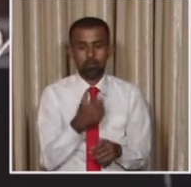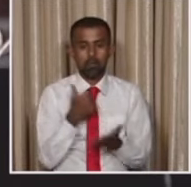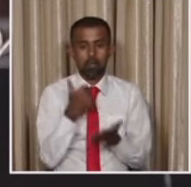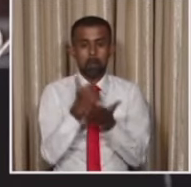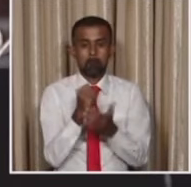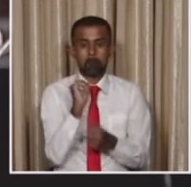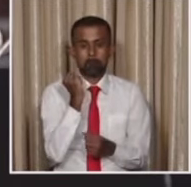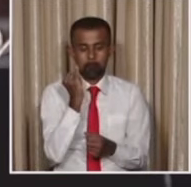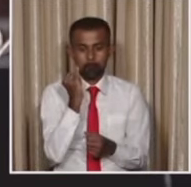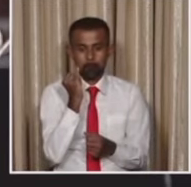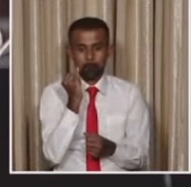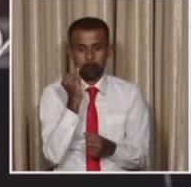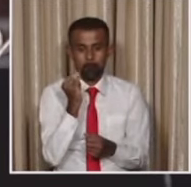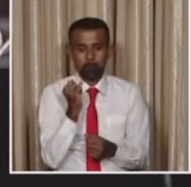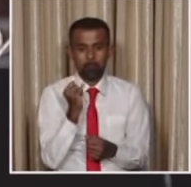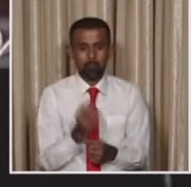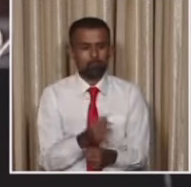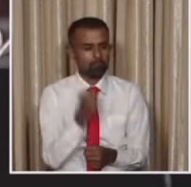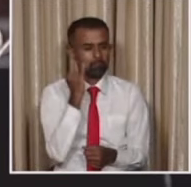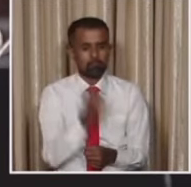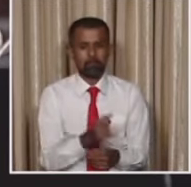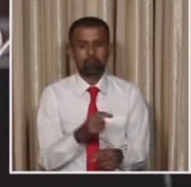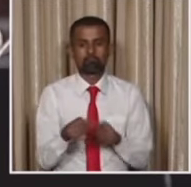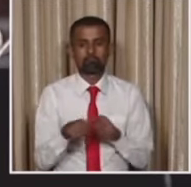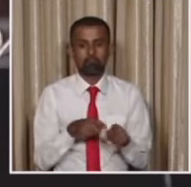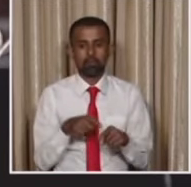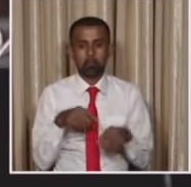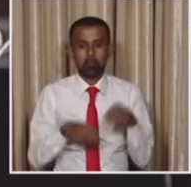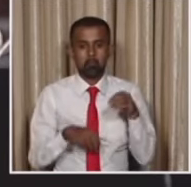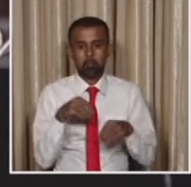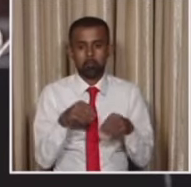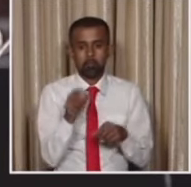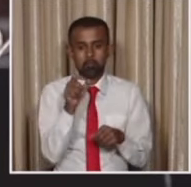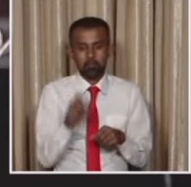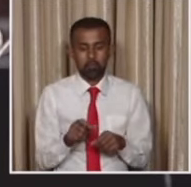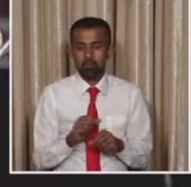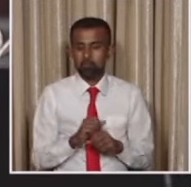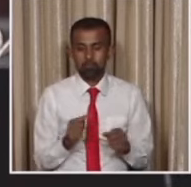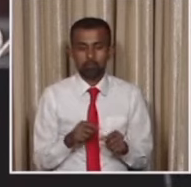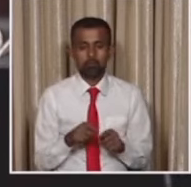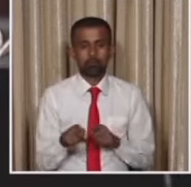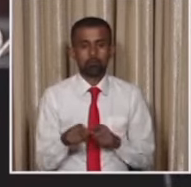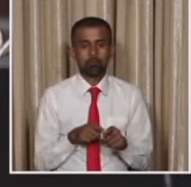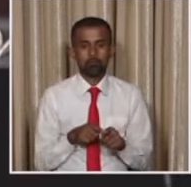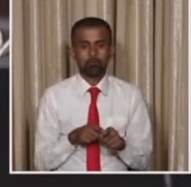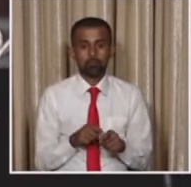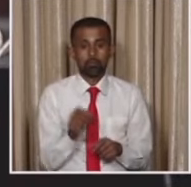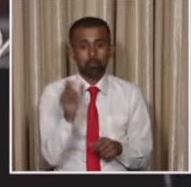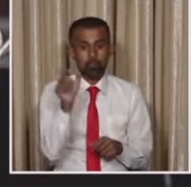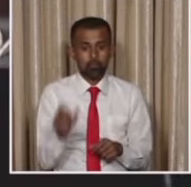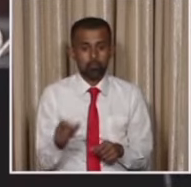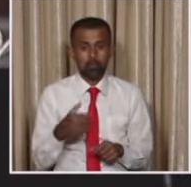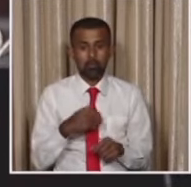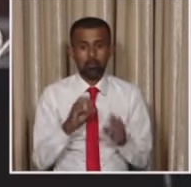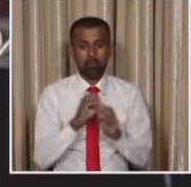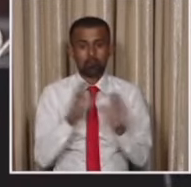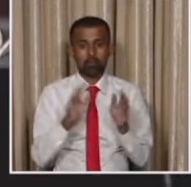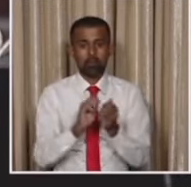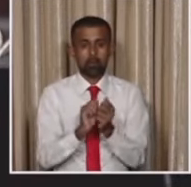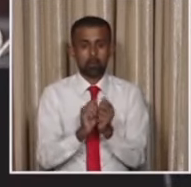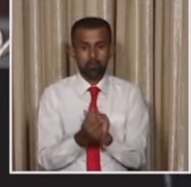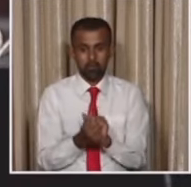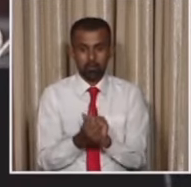අධිපතිතුමා ඉතාම නින්දිත අයුරින්, දේශපාලඥෙක්වත් නොකරන අයුරින් එතුමා මගේ ප්‍රකාශය විකෘති